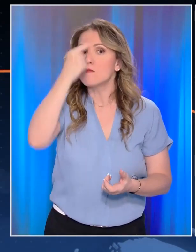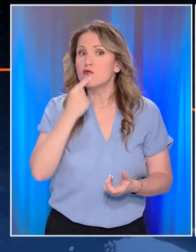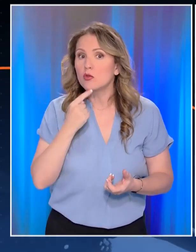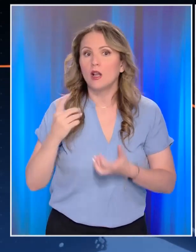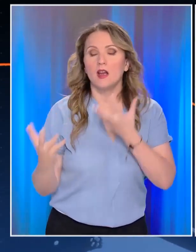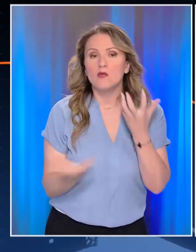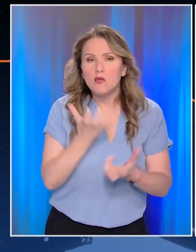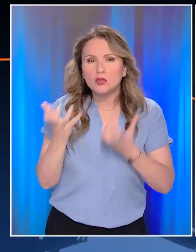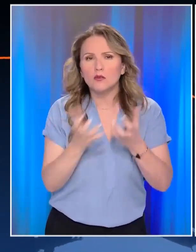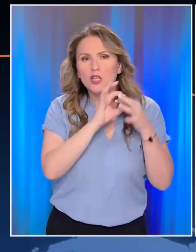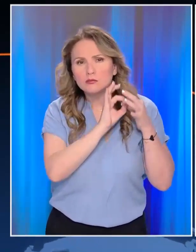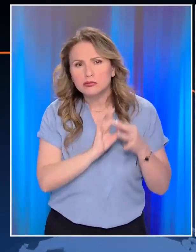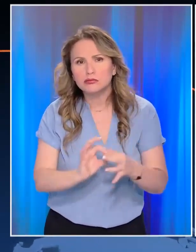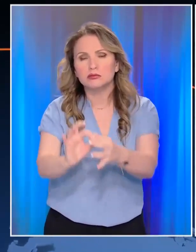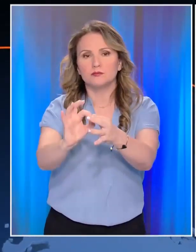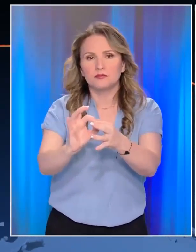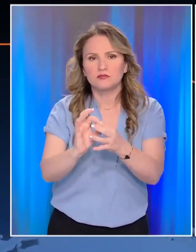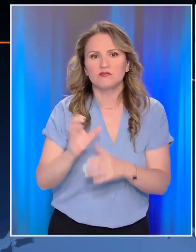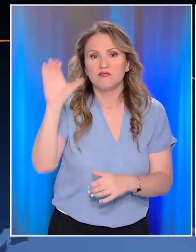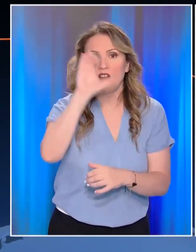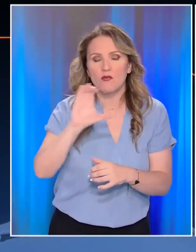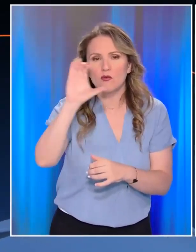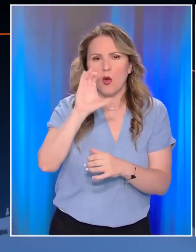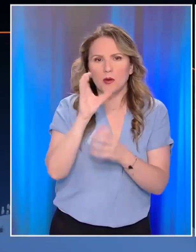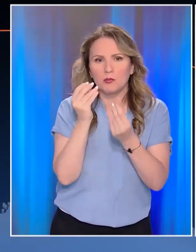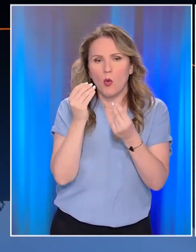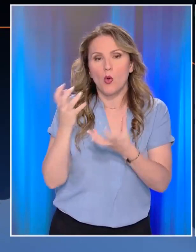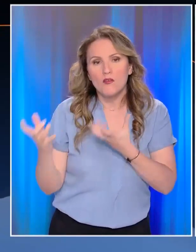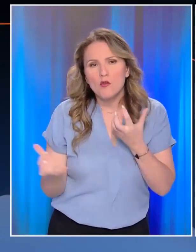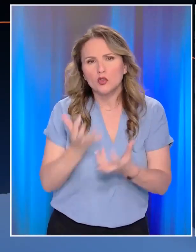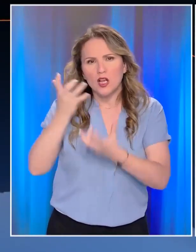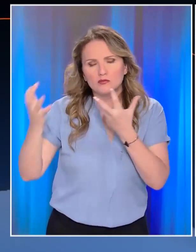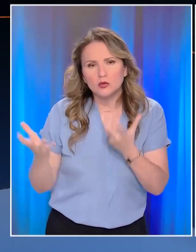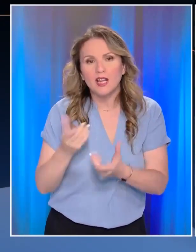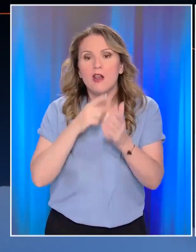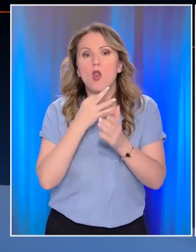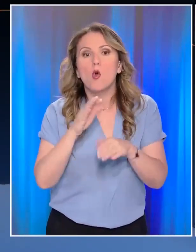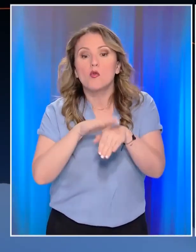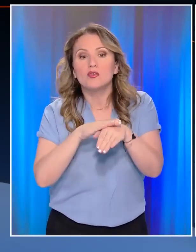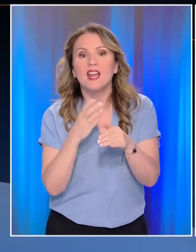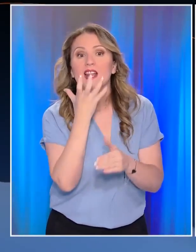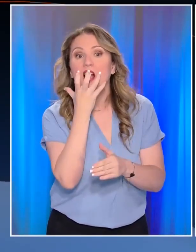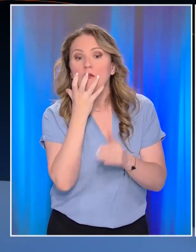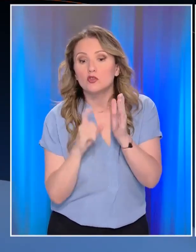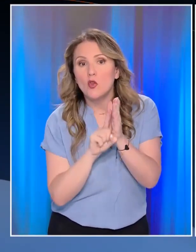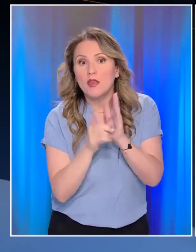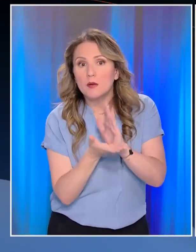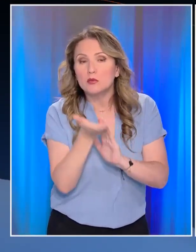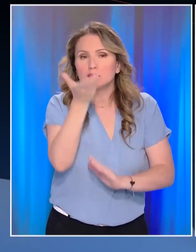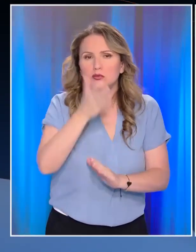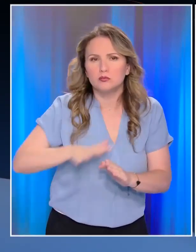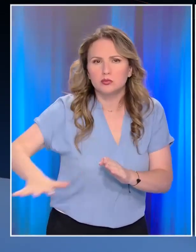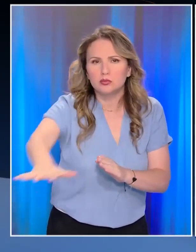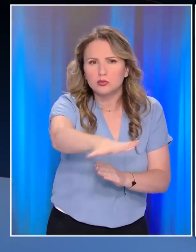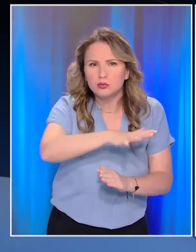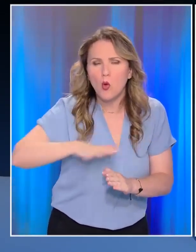Πορτογαλία. Η γυραιά Ήπειρος βρίσκεται παραδομένη στις φλόγες που είναι συνέπεια υψηλών θερμοκρασιών. Οι καμένες εκτάσεις σε